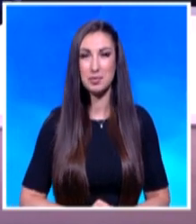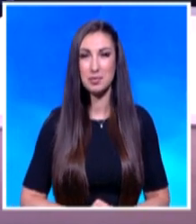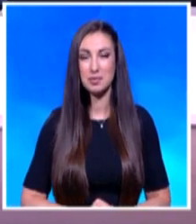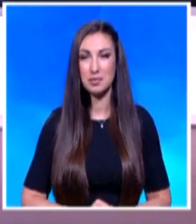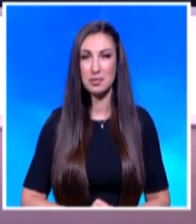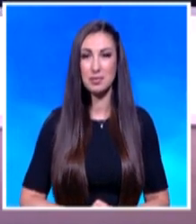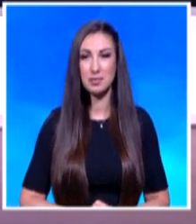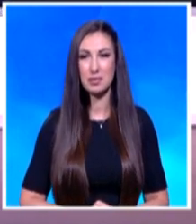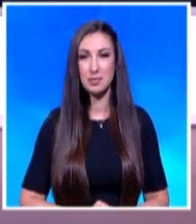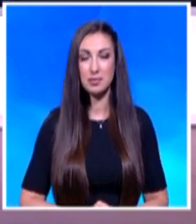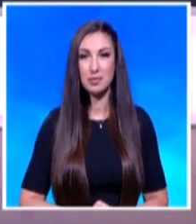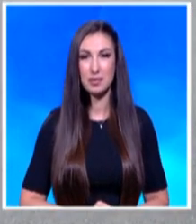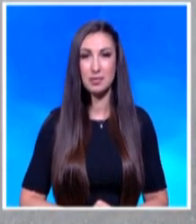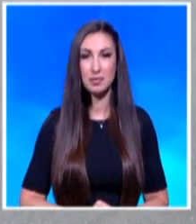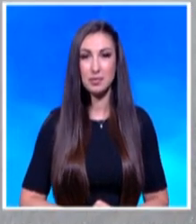здравей!